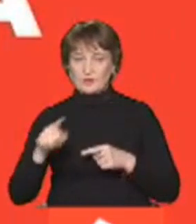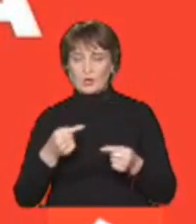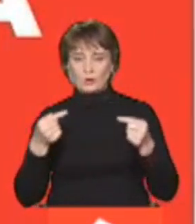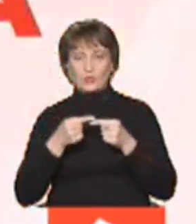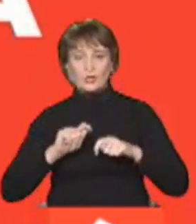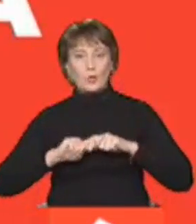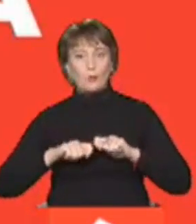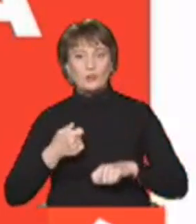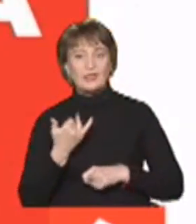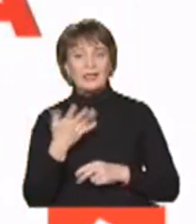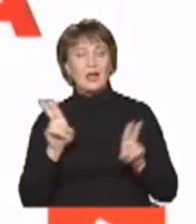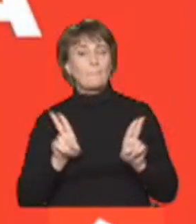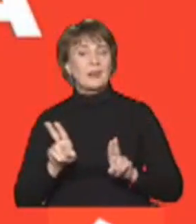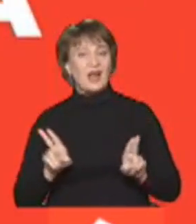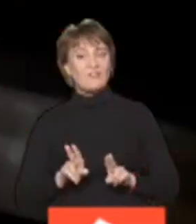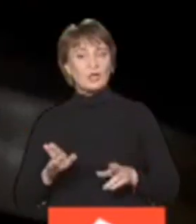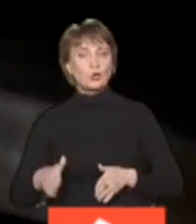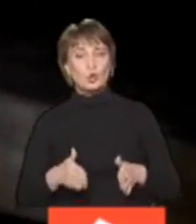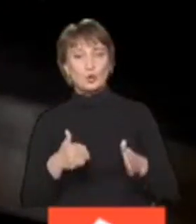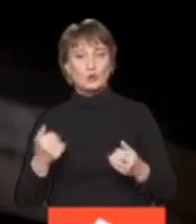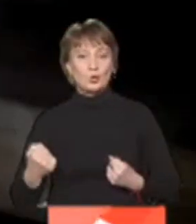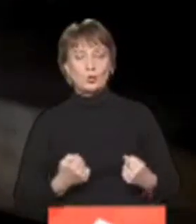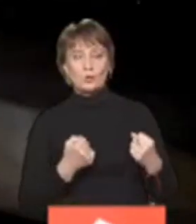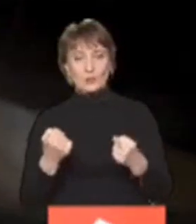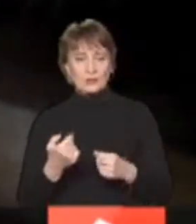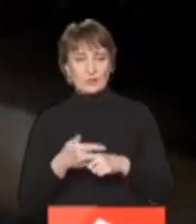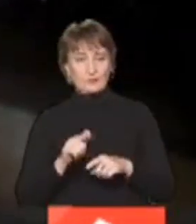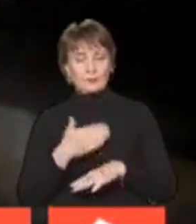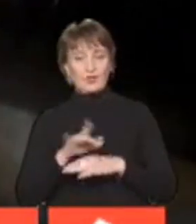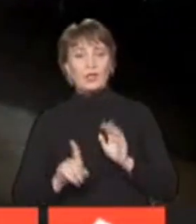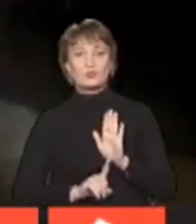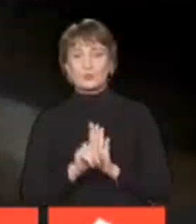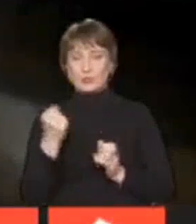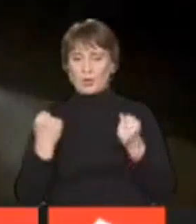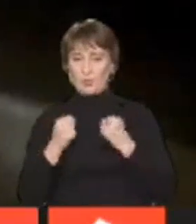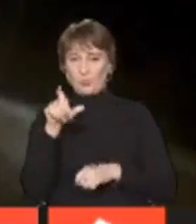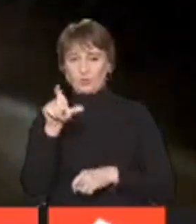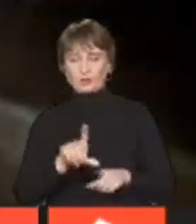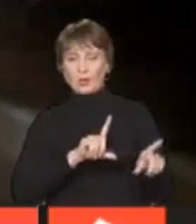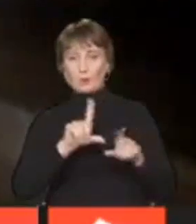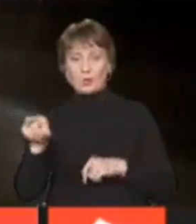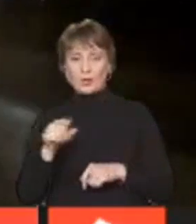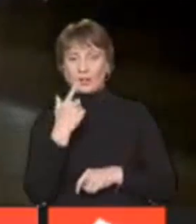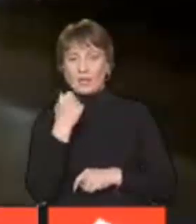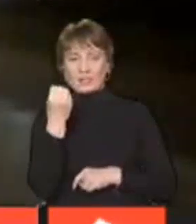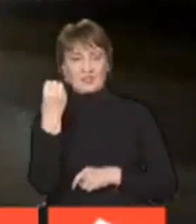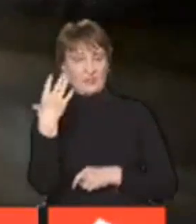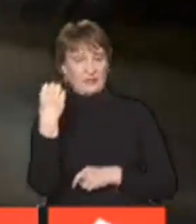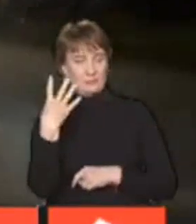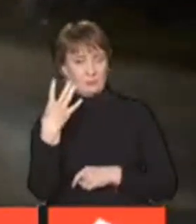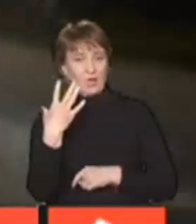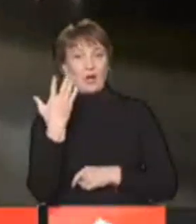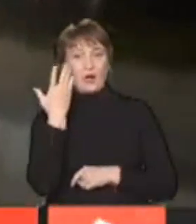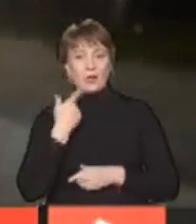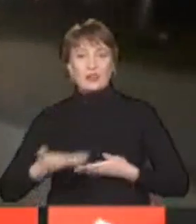порушив кілька правил дорожнього руху. Інцидент трапився на вулиці Трублаїні. Спочатку шофер проїхав на червоний сигнал світофору у мить,